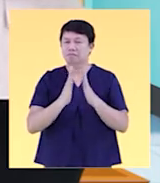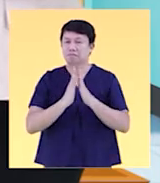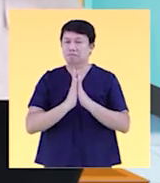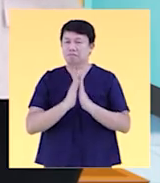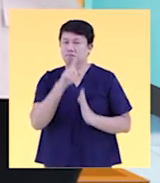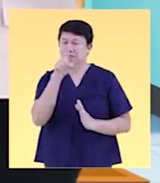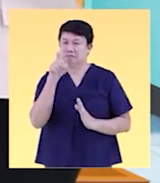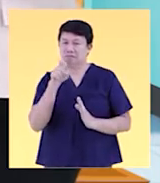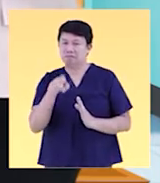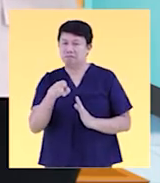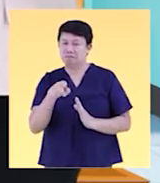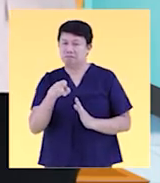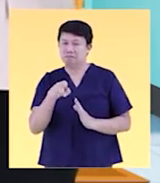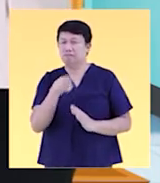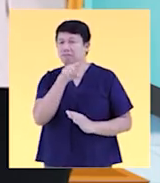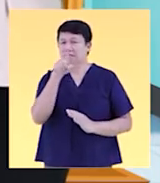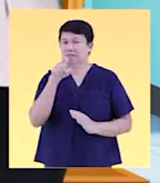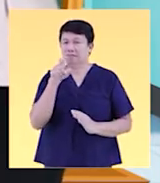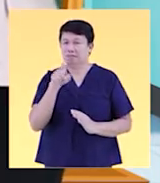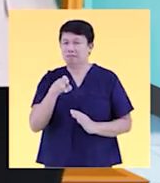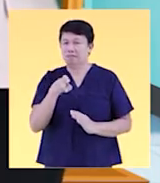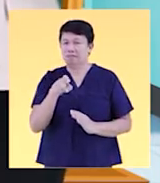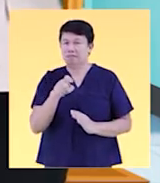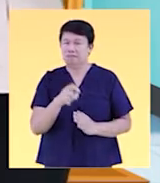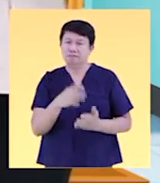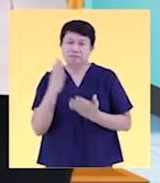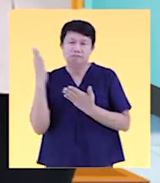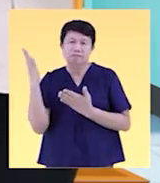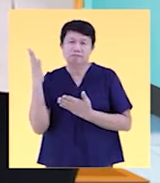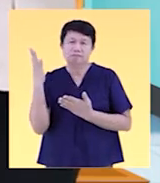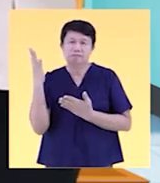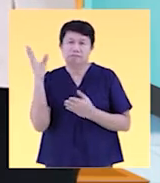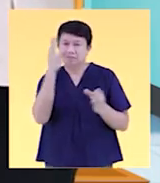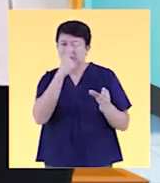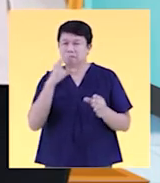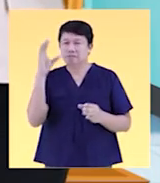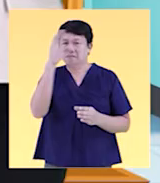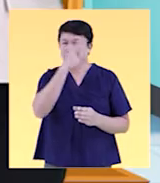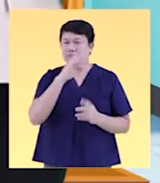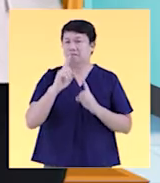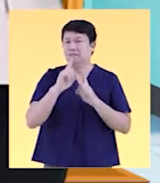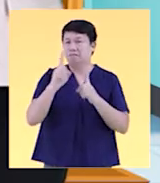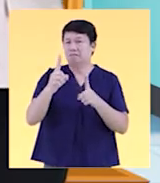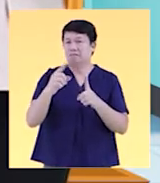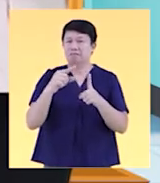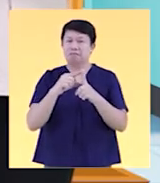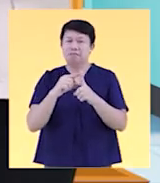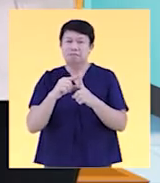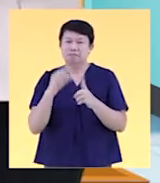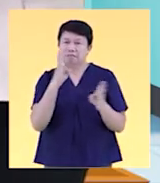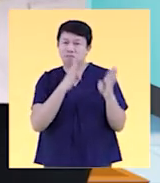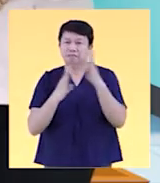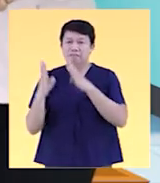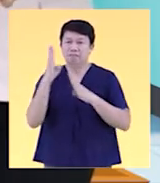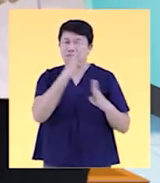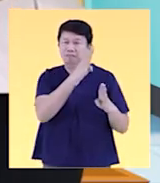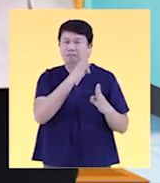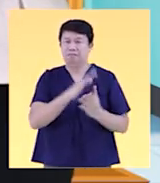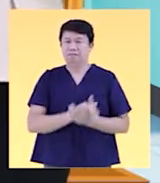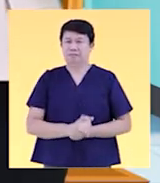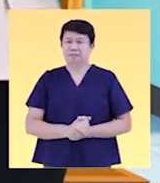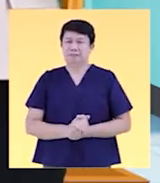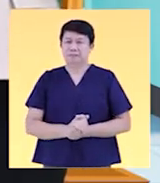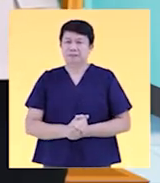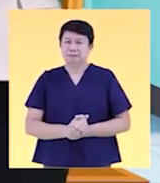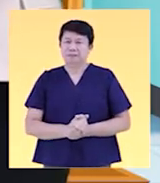what is asked? Ang tanong na ito ang siyang hahanapan natin ng sagot sa word problem.